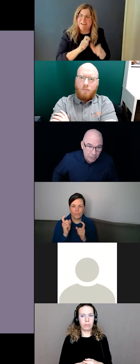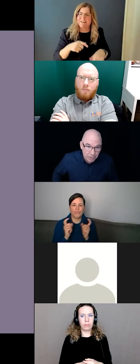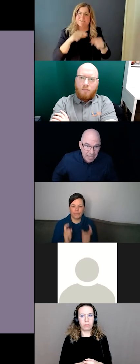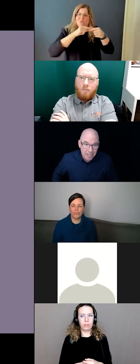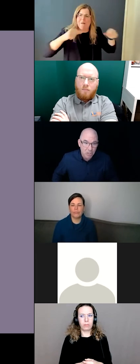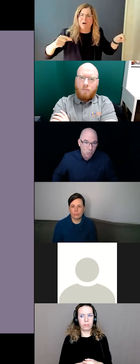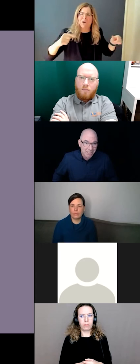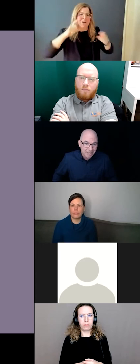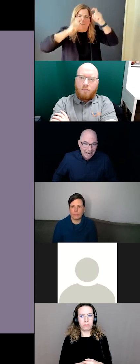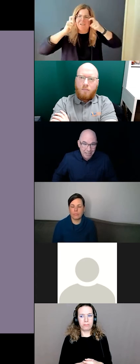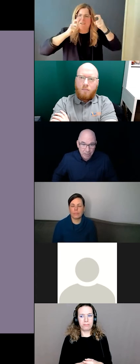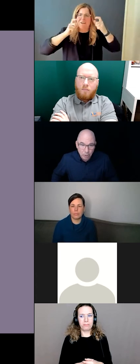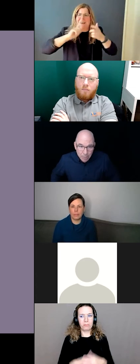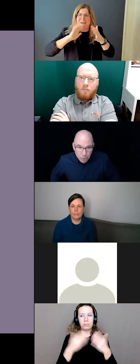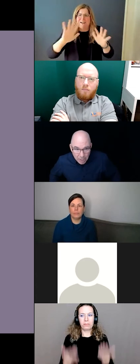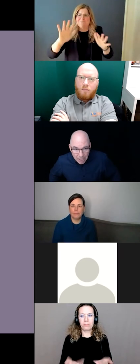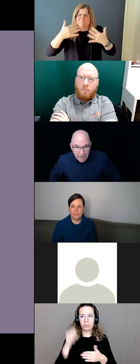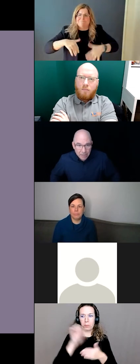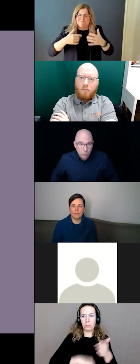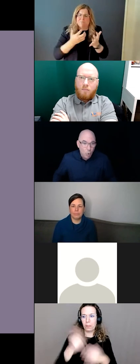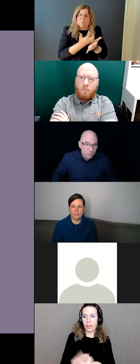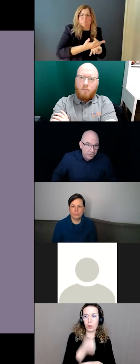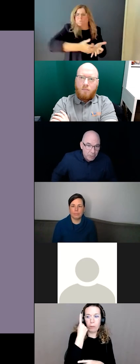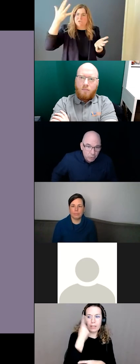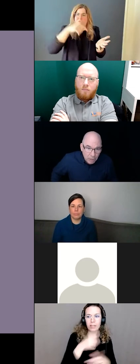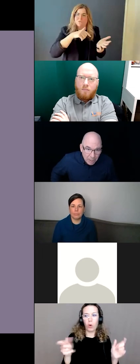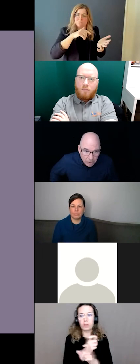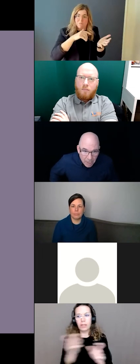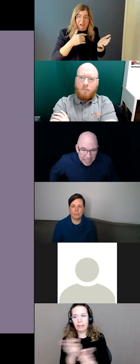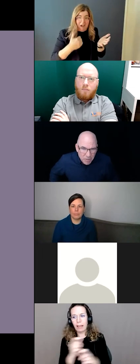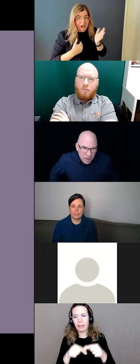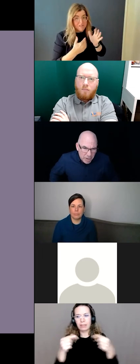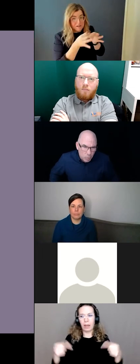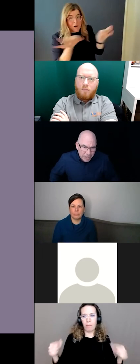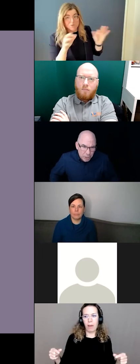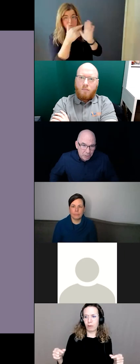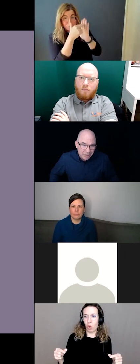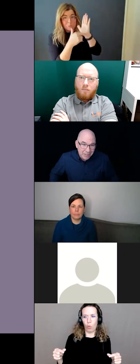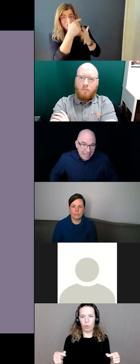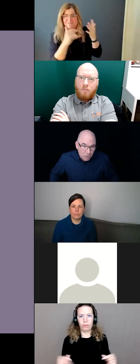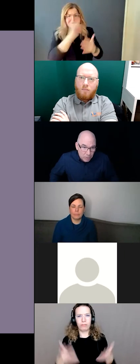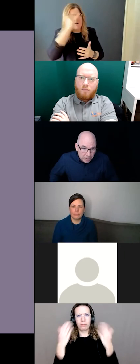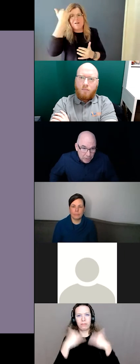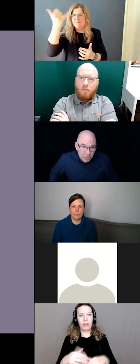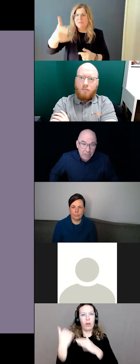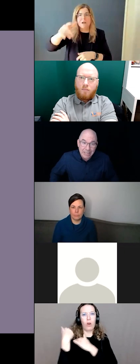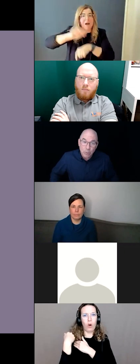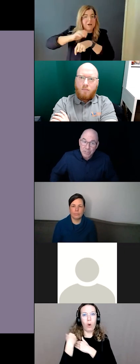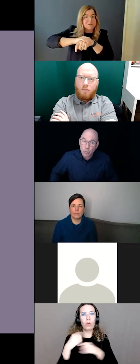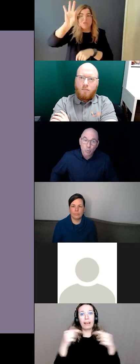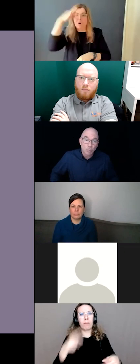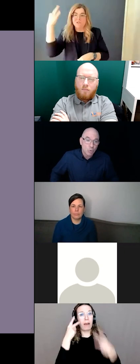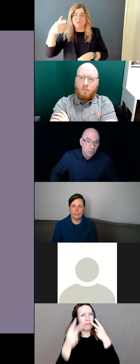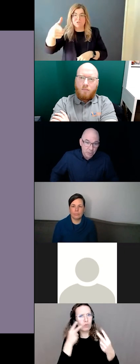qui manque la compréhension, la syntaxe, la grammaire, le rôle de la grammaire visuelle. C'est des langues